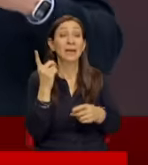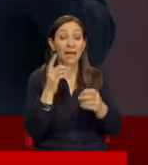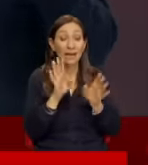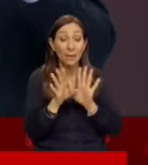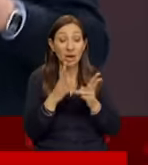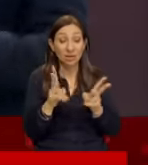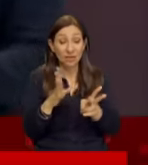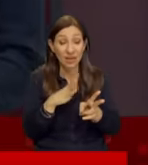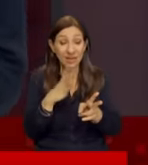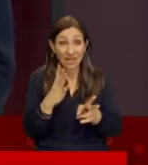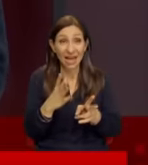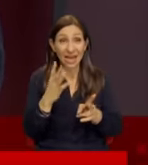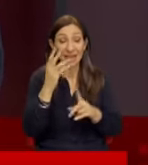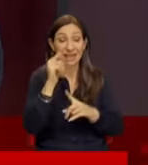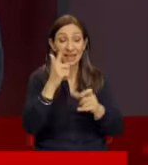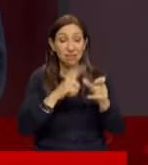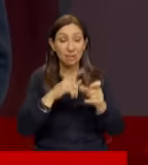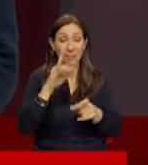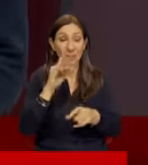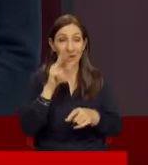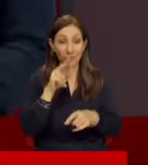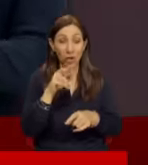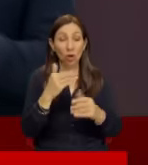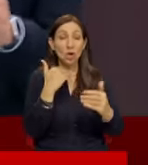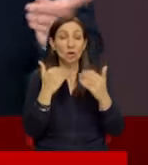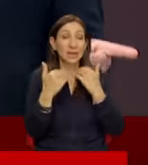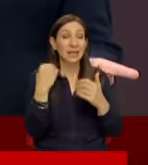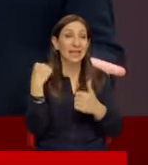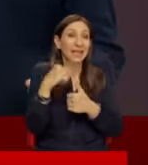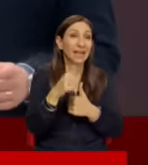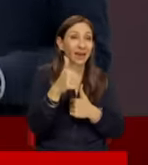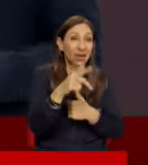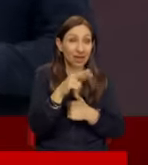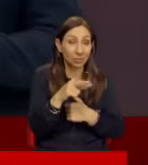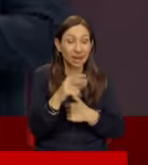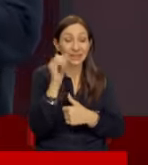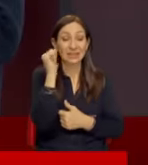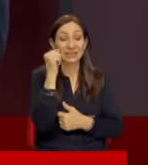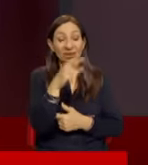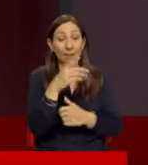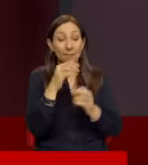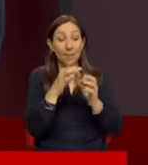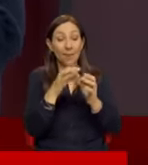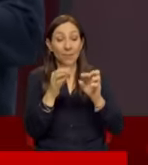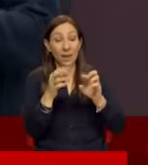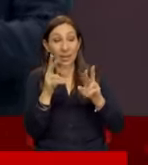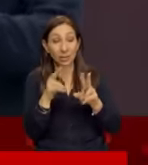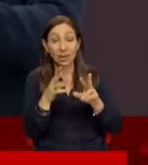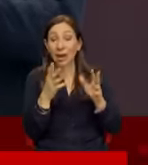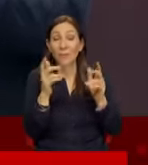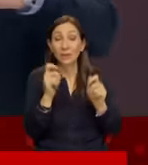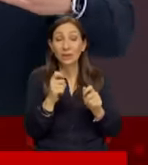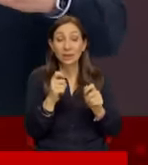kapı var ise, mesela İliç'te MHP gibi, Yozgat'ta Yeniden Refah gibi, Sivas'ta Büyük Birlik Partisi gibi. Bak ne